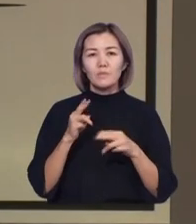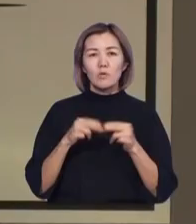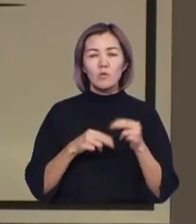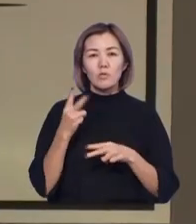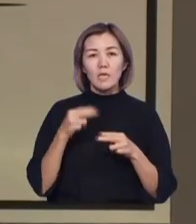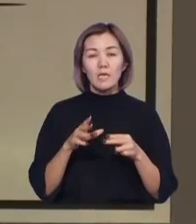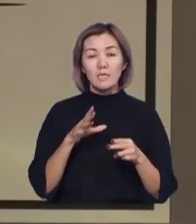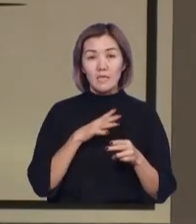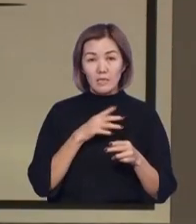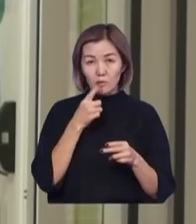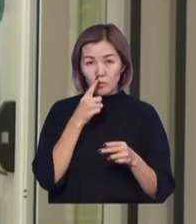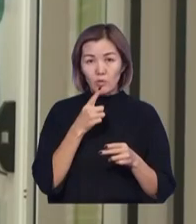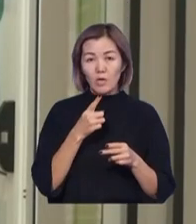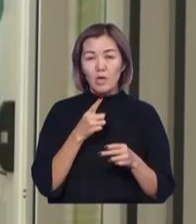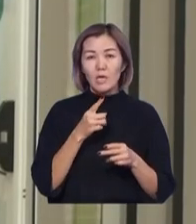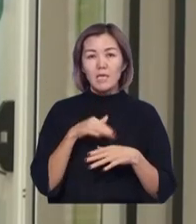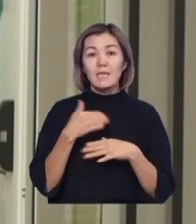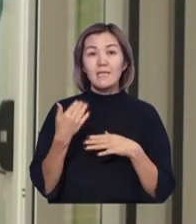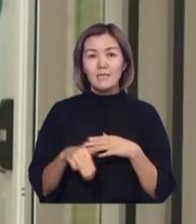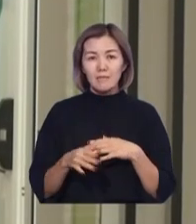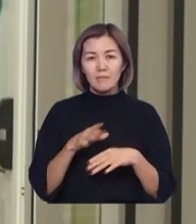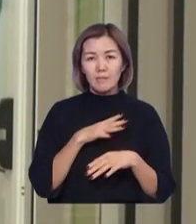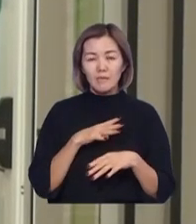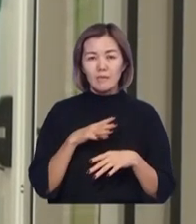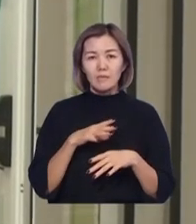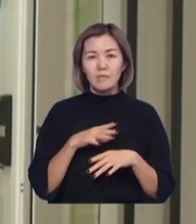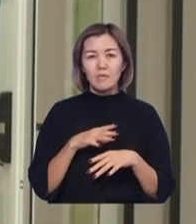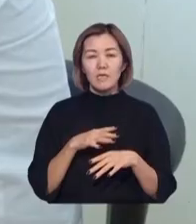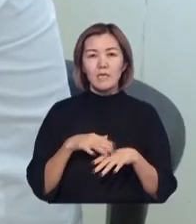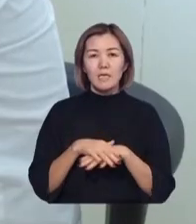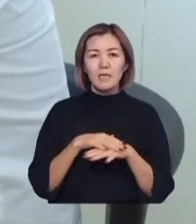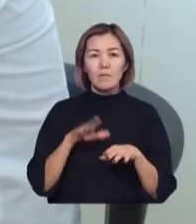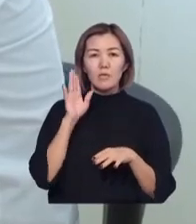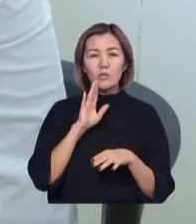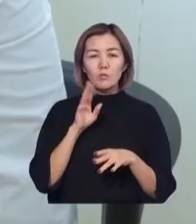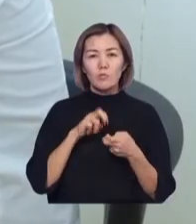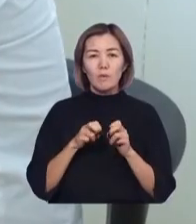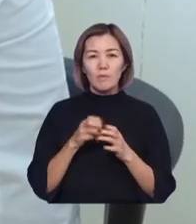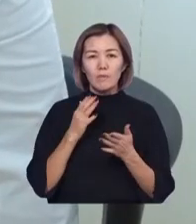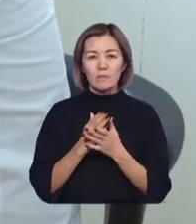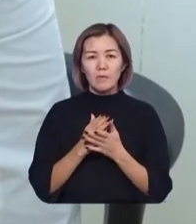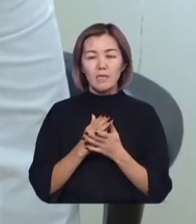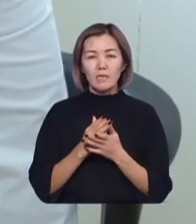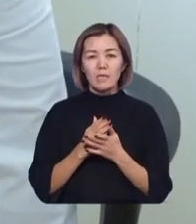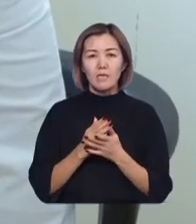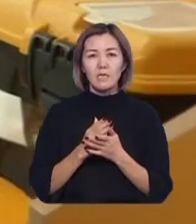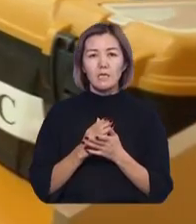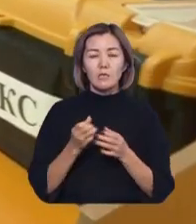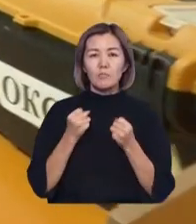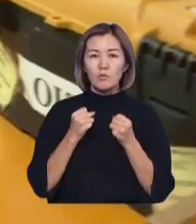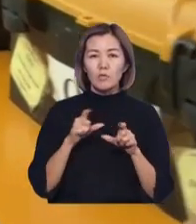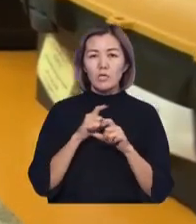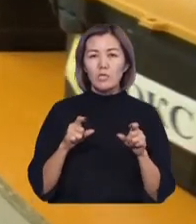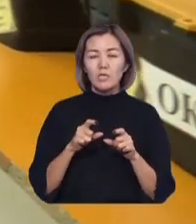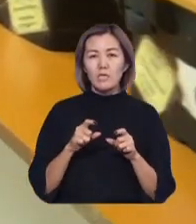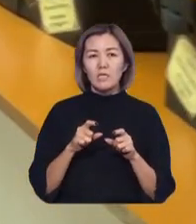құрылысы аяқталып қалған. Бірақ уақытылы ел игілігіне өтпейді. Неге десеңіз, елді мекенде ауыз су проблемасы бар. Ол шешілмей